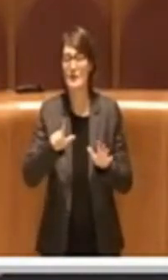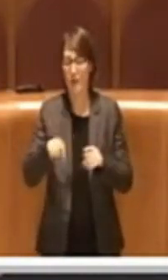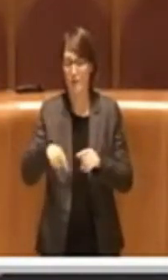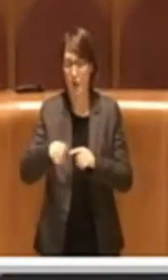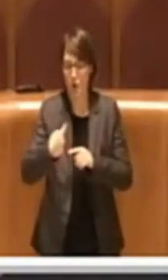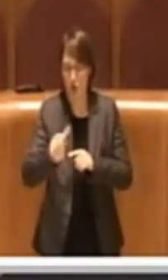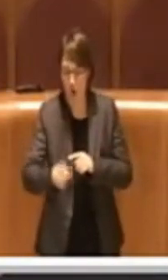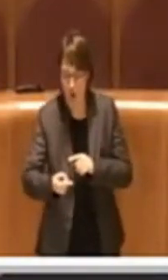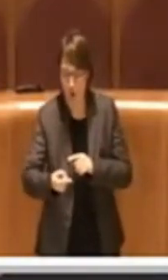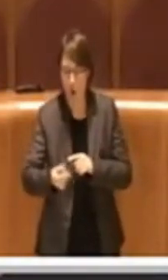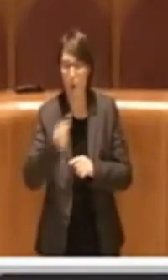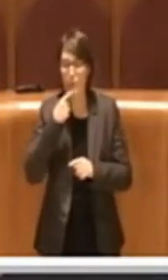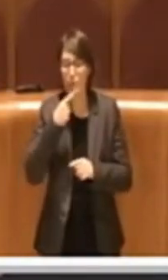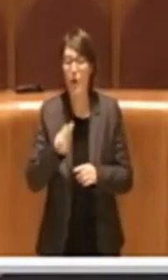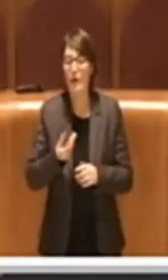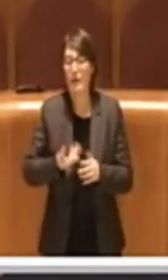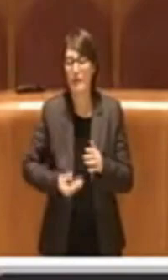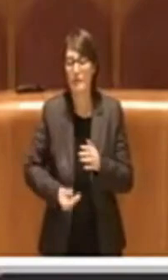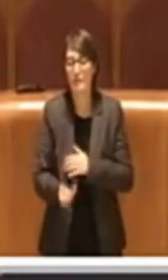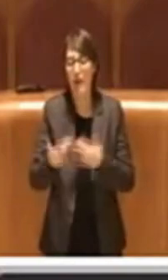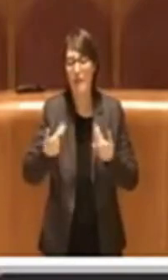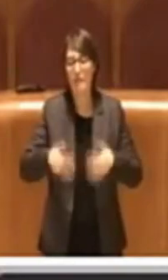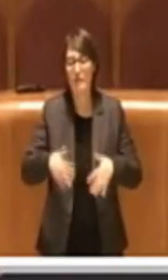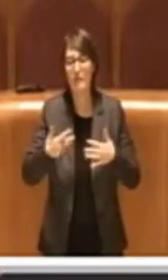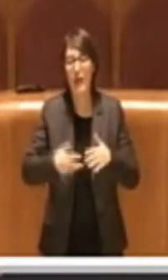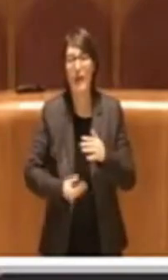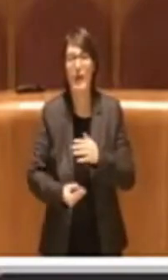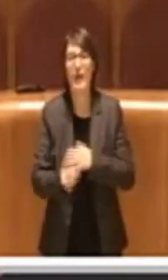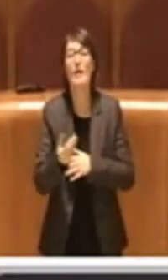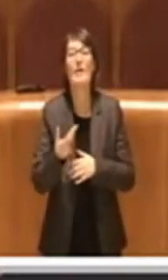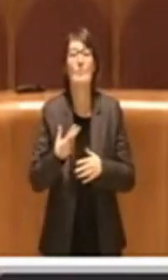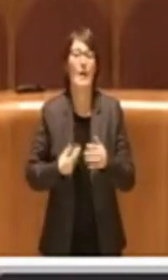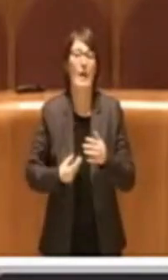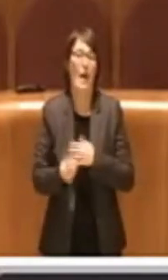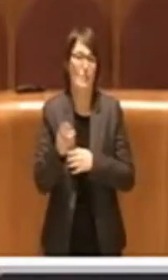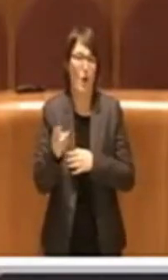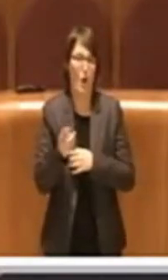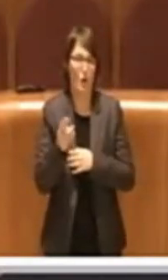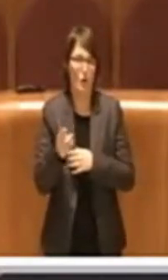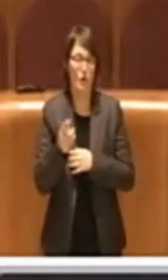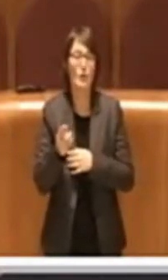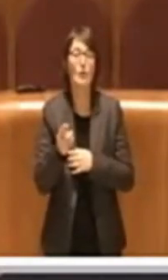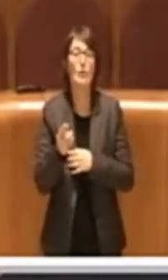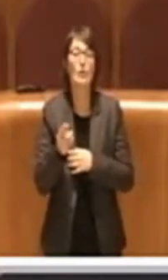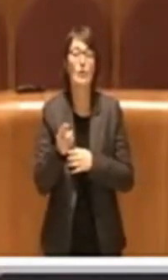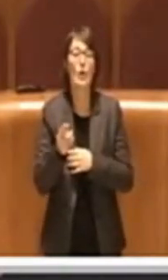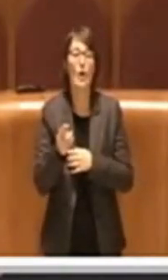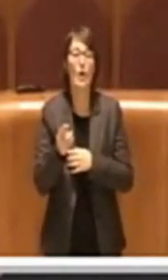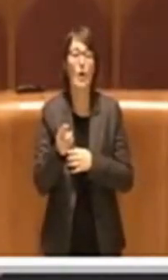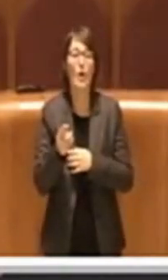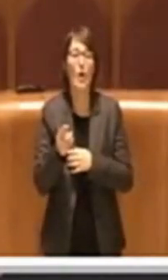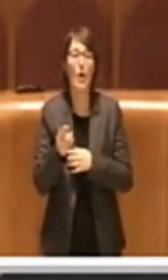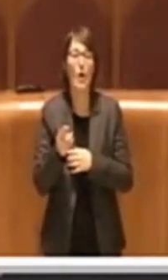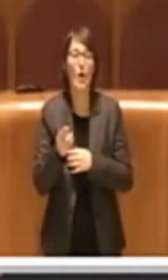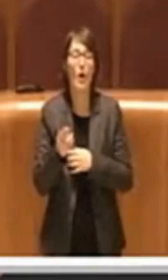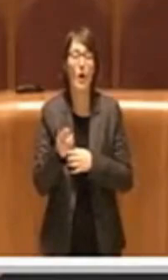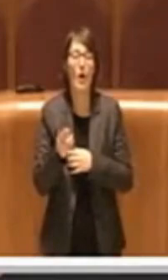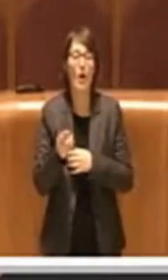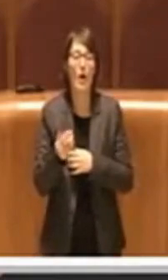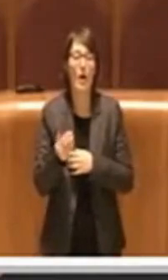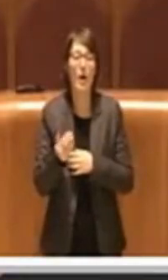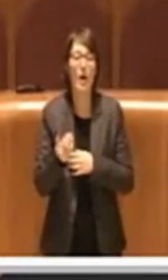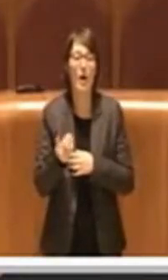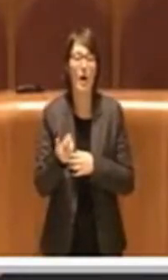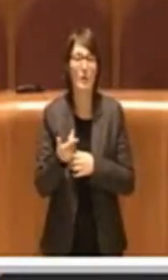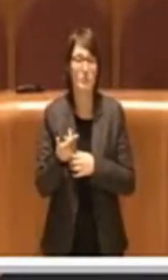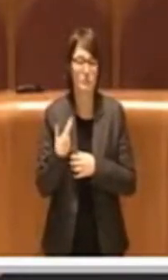non nati morti, ci sia su richiesta, cioè no, ci sia senza la richiesta, ci sia